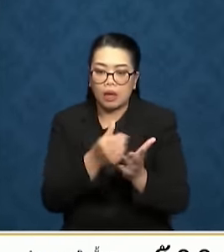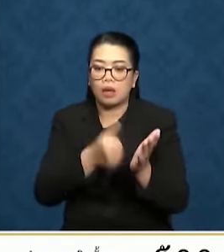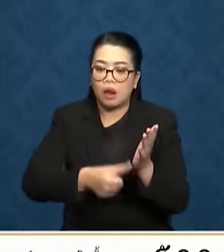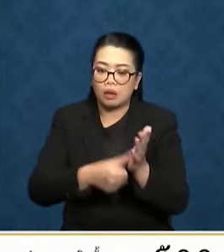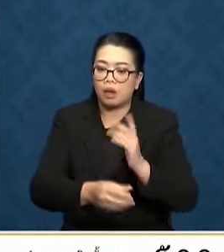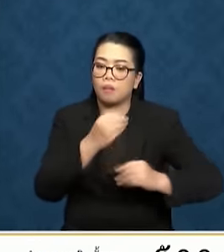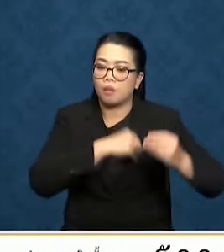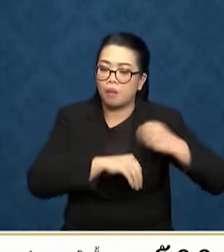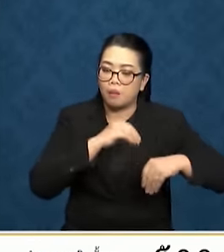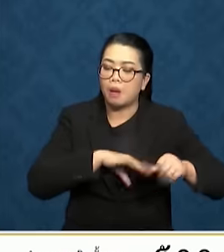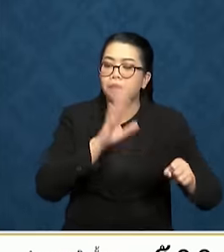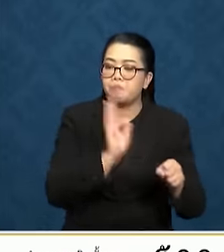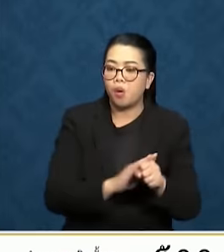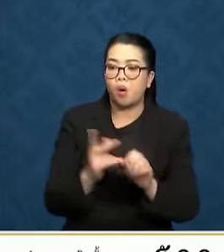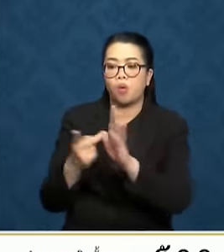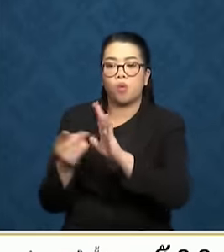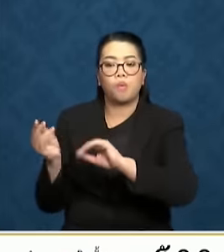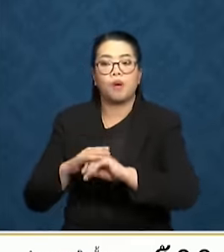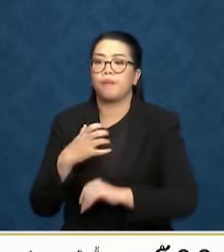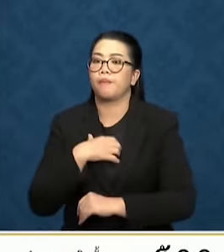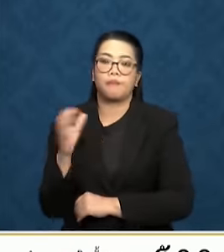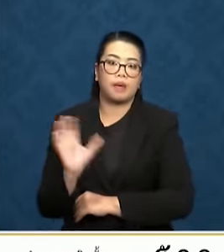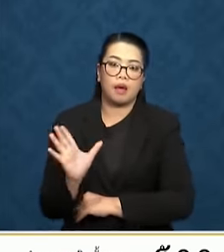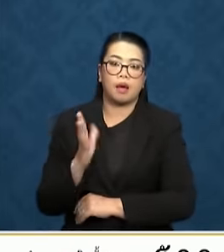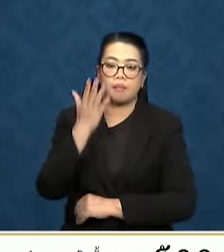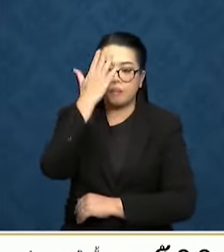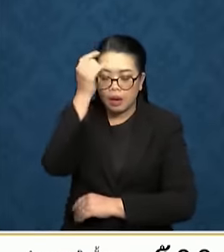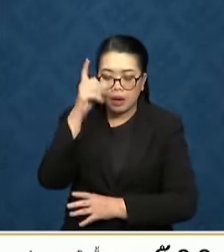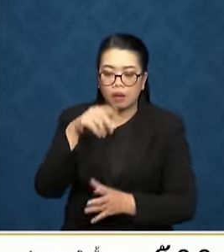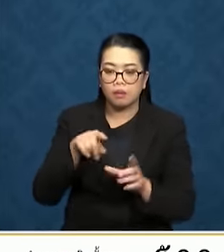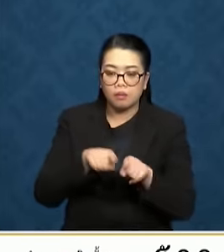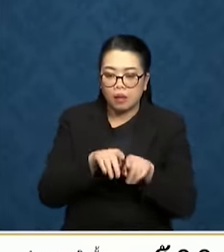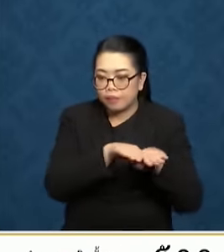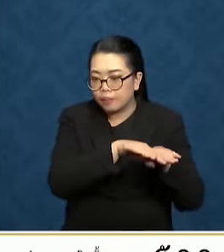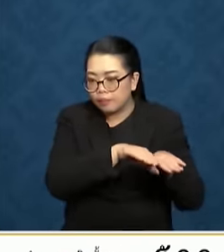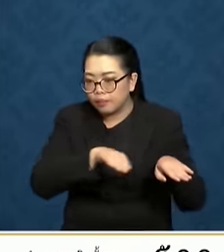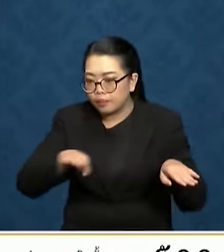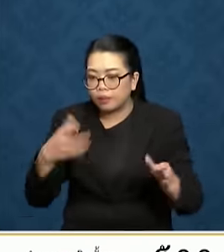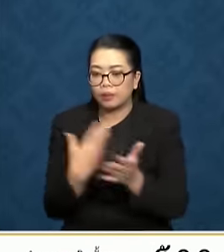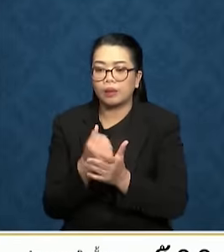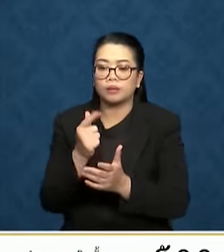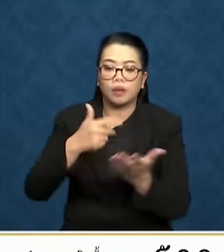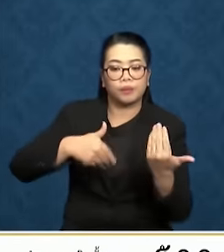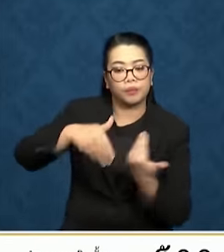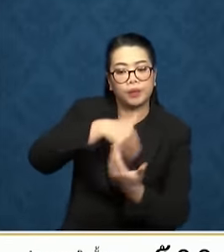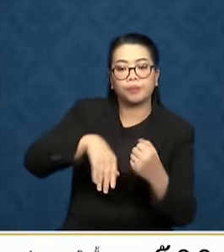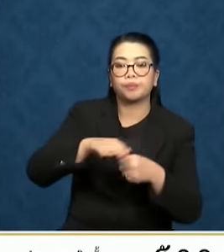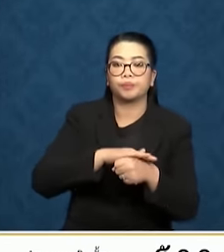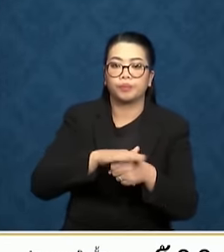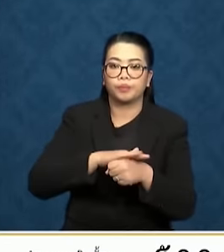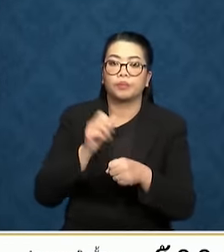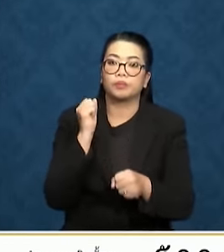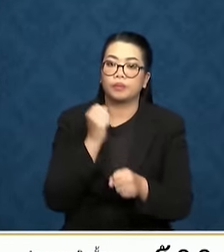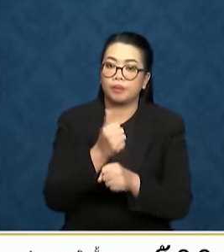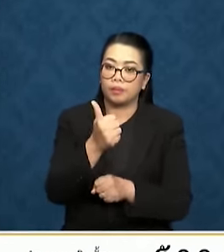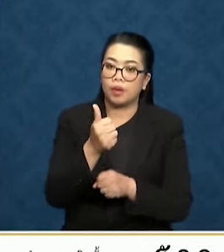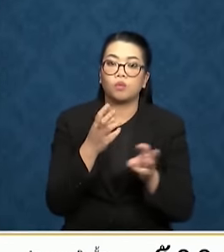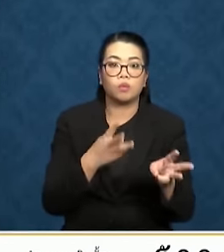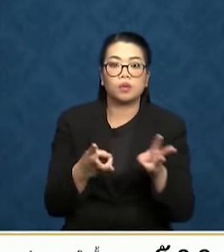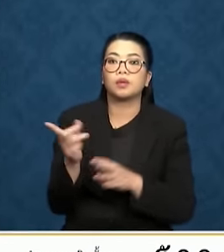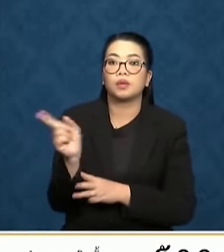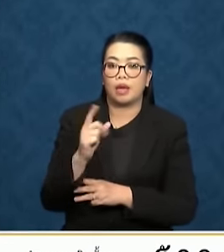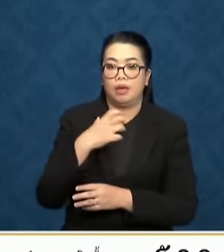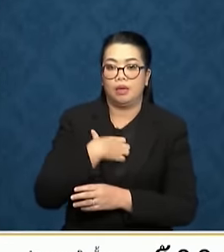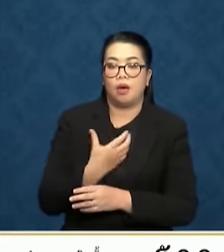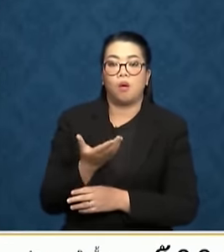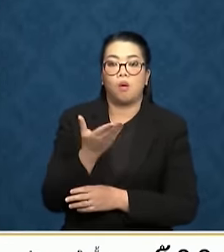เข้าประเทศเพียงพอทำให้เราไม่ต้องกู้เพิ่มเพื่อให้มันไปอยู่ไปไปสู่รายจ่ายที่มันมีอยู่ตอนนี้สิ่งที่อยากจะเห็นจาก